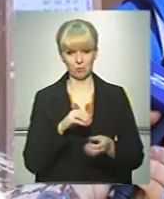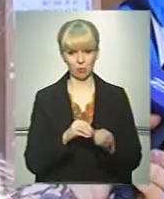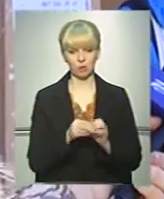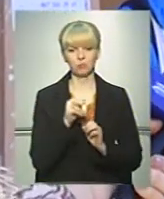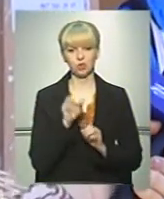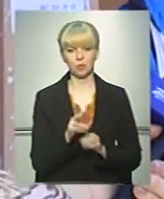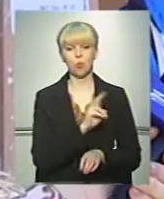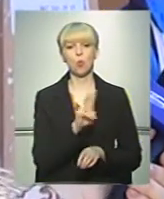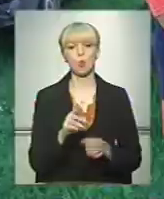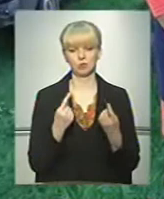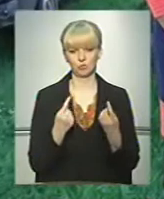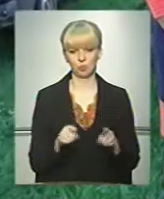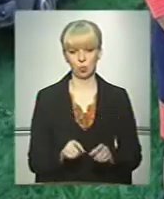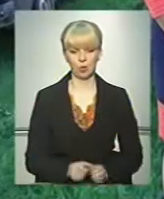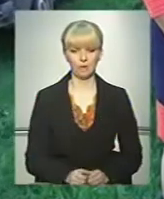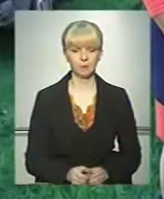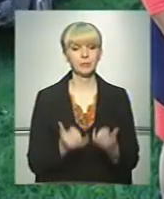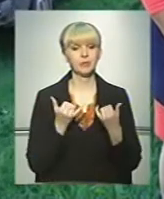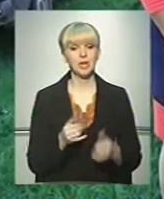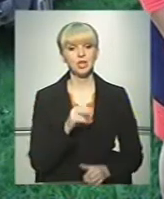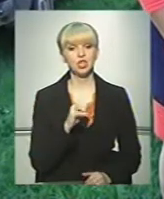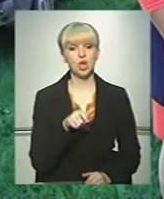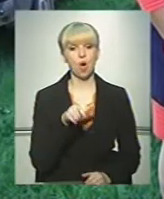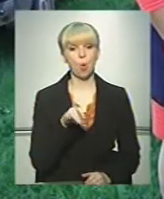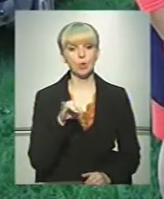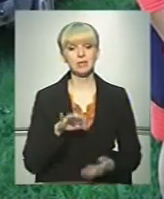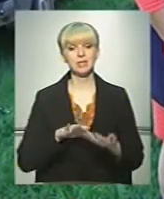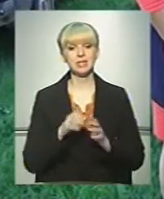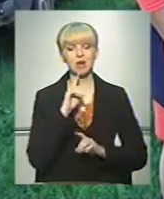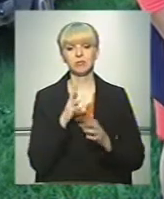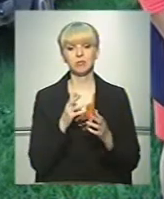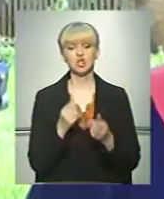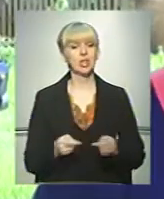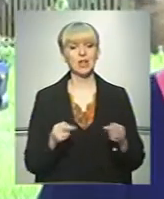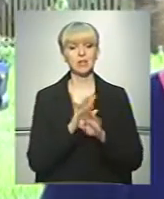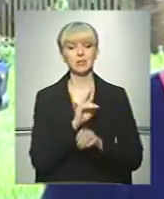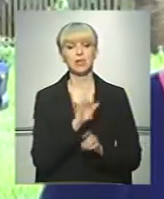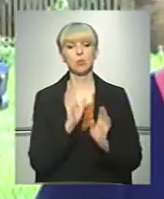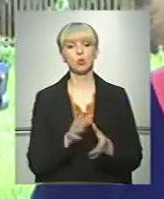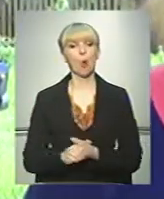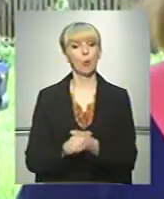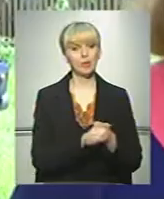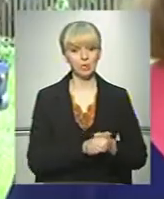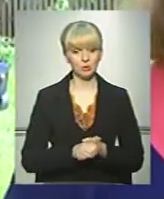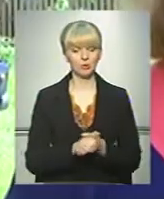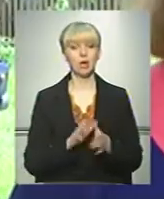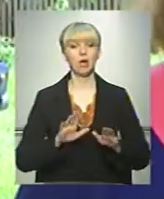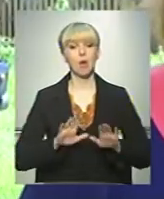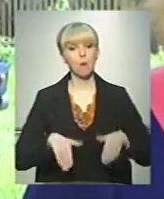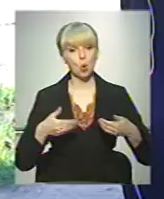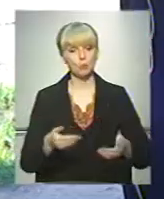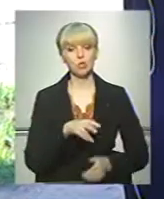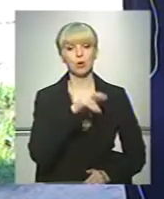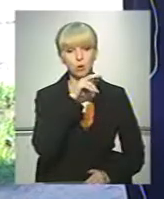чим у когось другого. Нині Чагорівська сільська рада ще не визначилась, з ким буде об'єднуватися. Пропозиція є